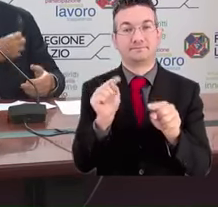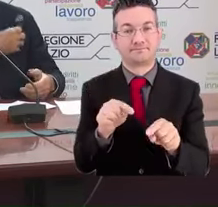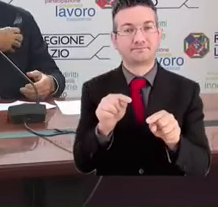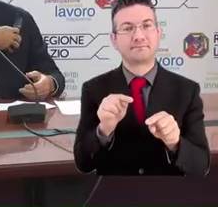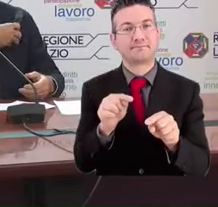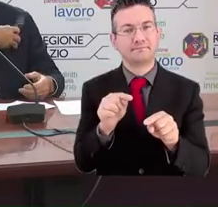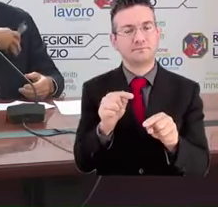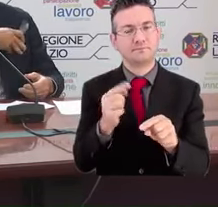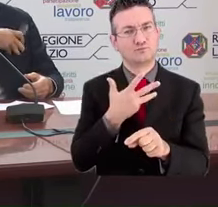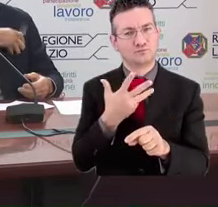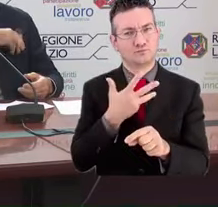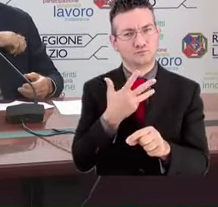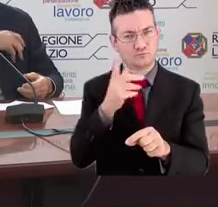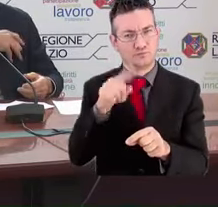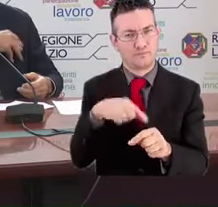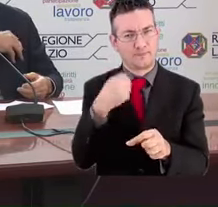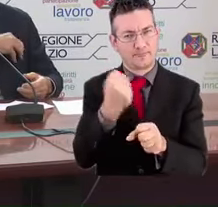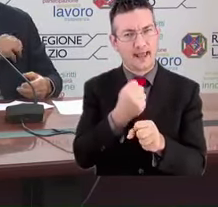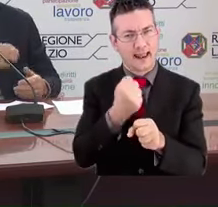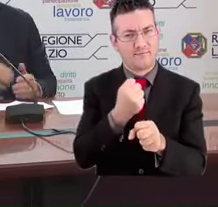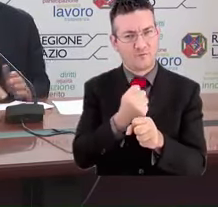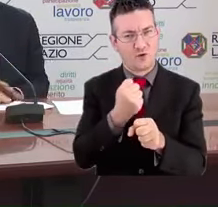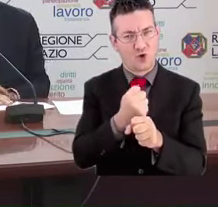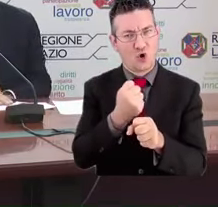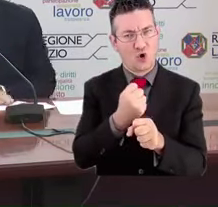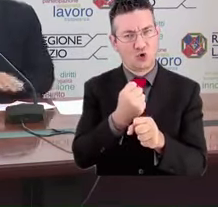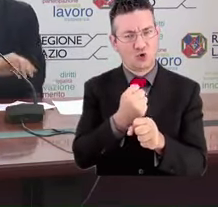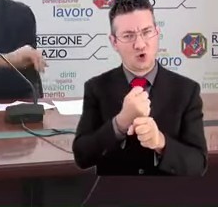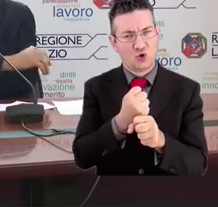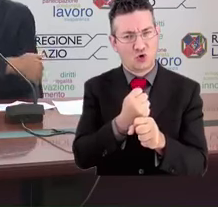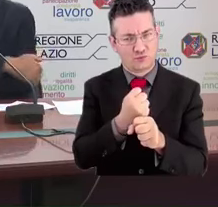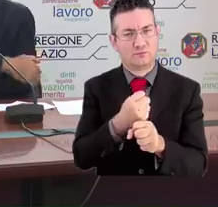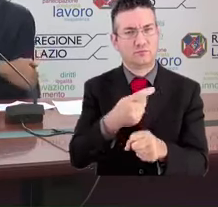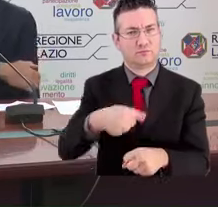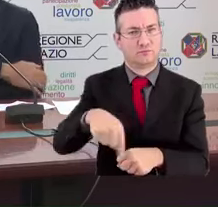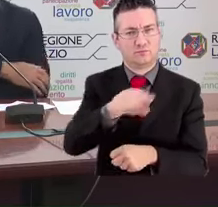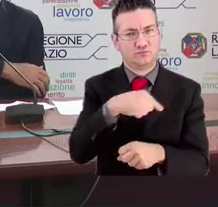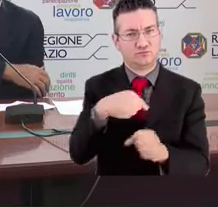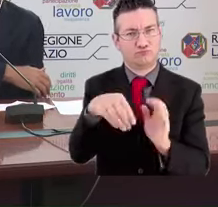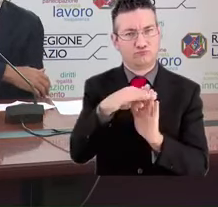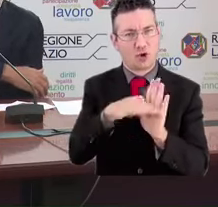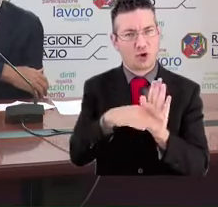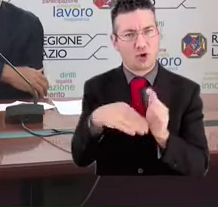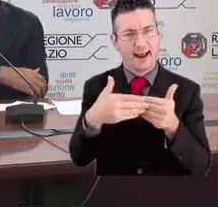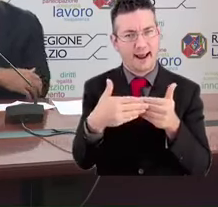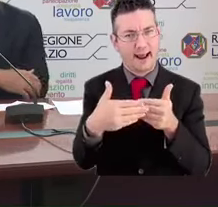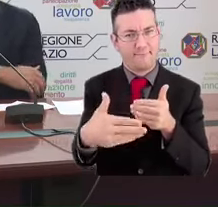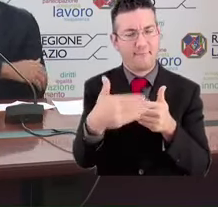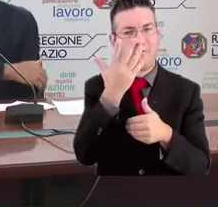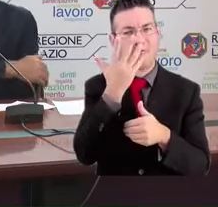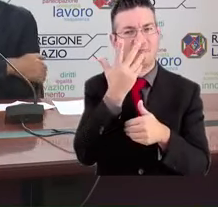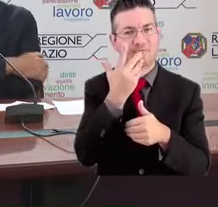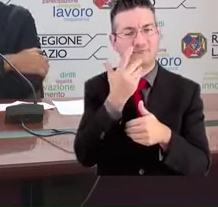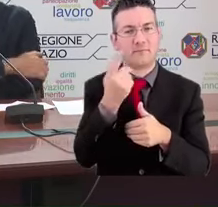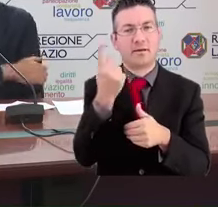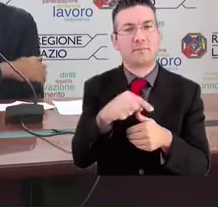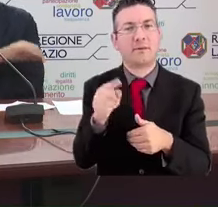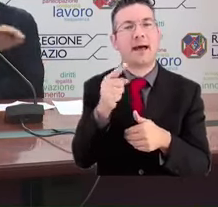lavoro che stiamo facendo e che abbiamo in programma di fare rispetto alla formazione